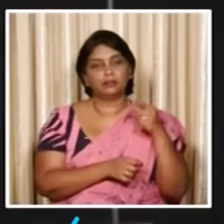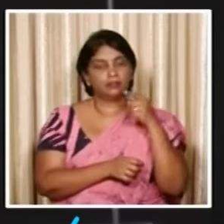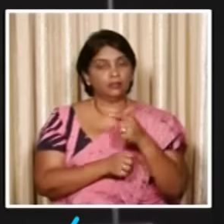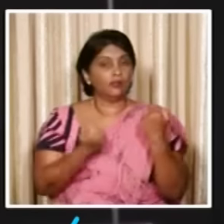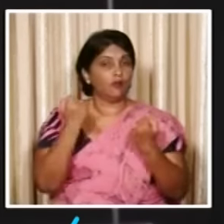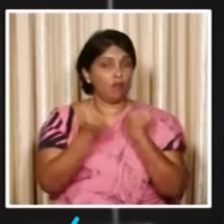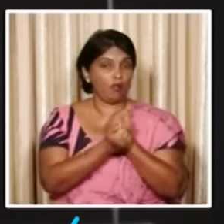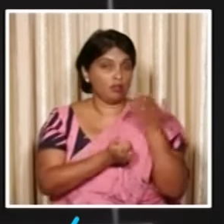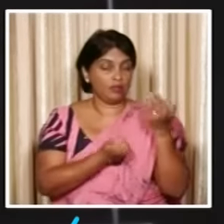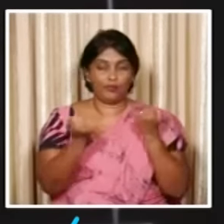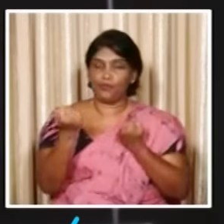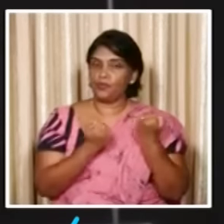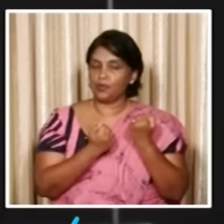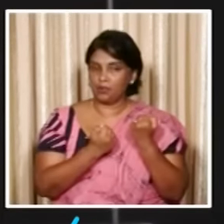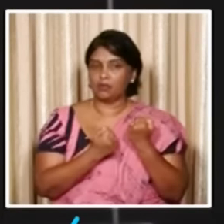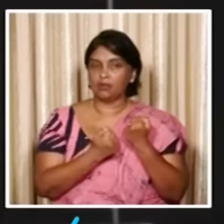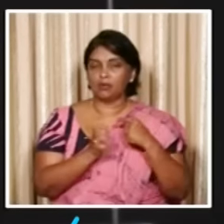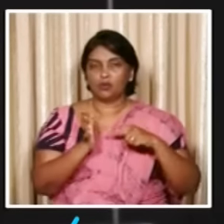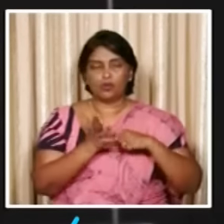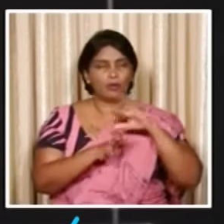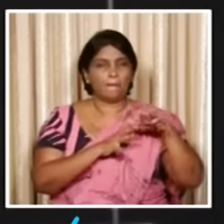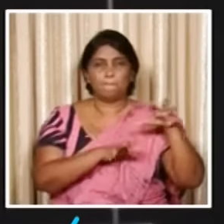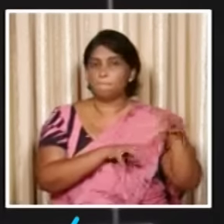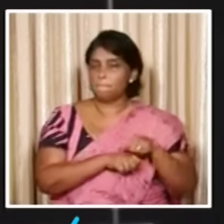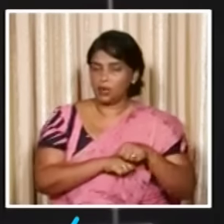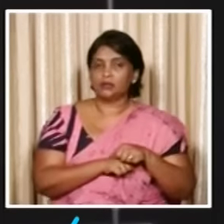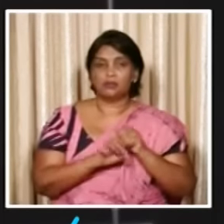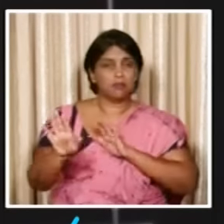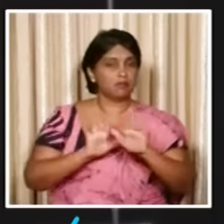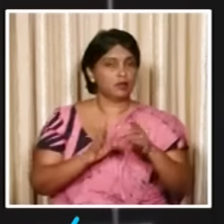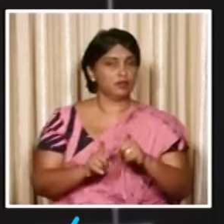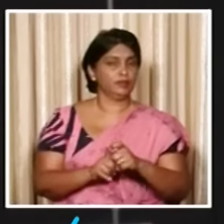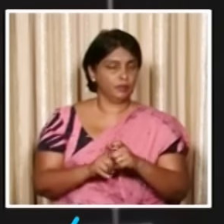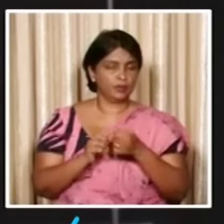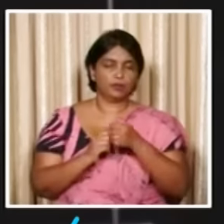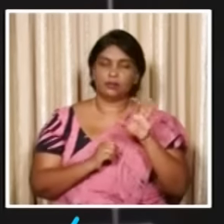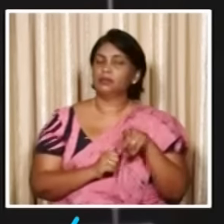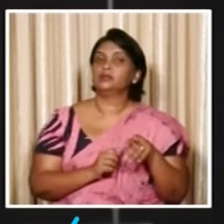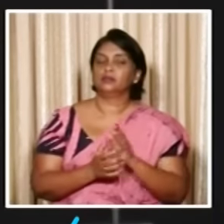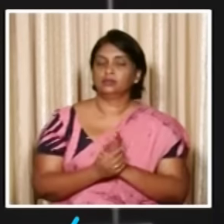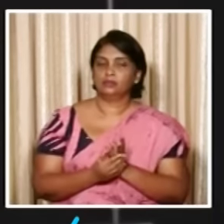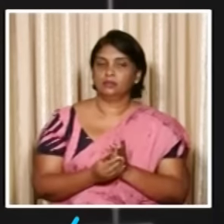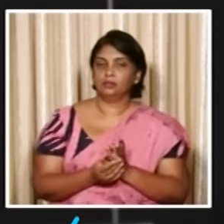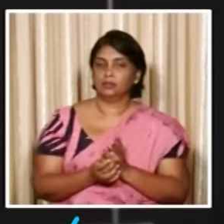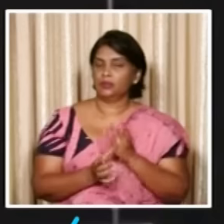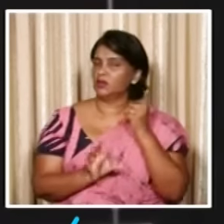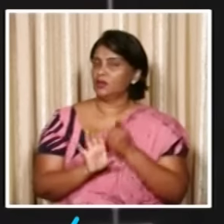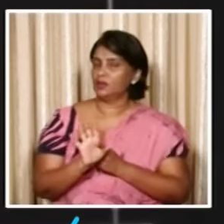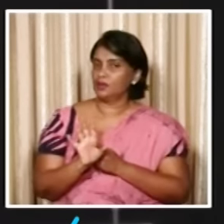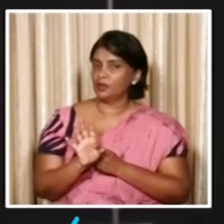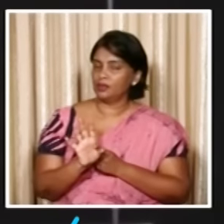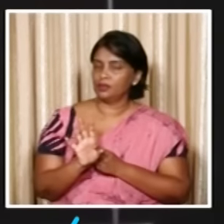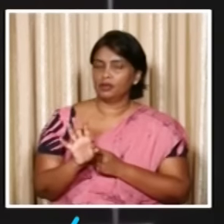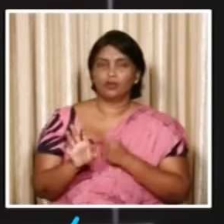மிகப்பெரிய பயமுறுத்தலை தந்திருந்தது. அந்த மக்கள் பரம்பரையாக பாரம்பரியமாக 3000 ஆண்டுகளுக்கு மேல் இங்கே தோன்றி